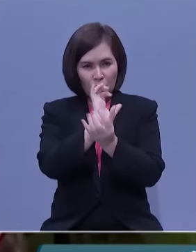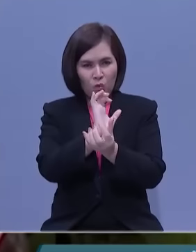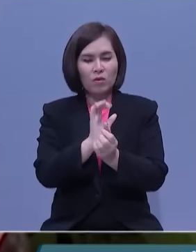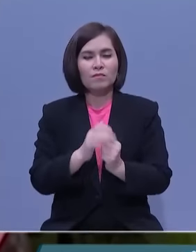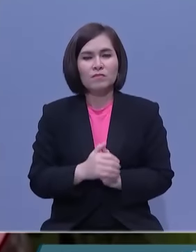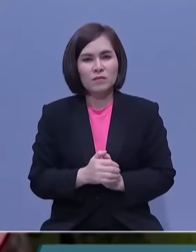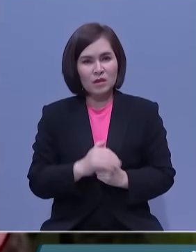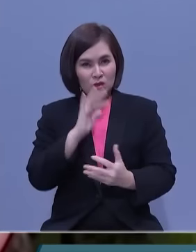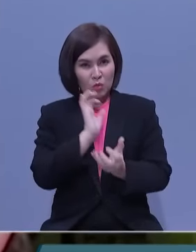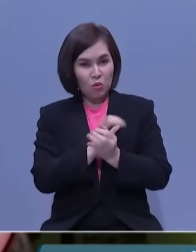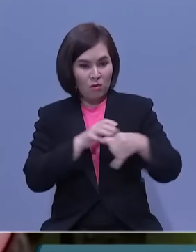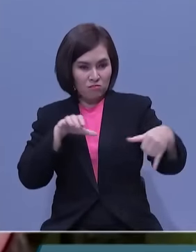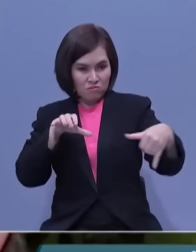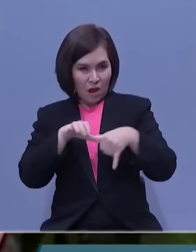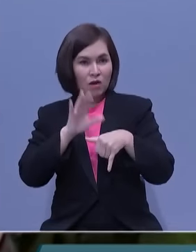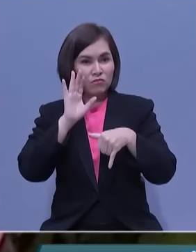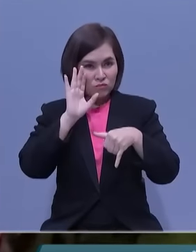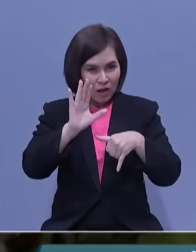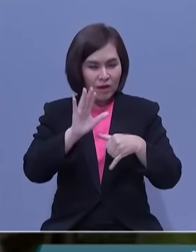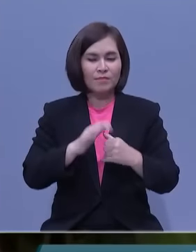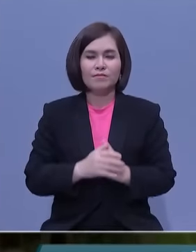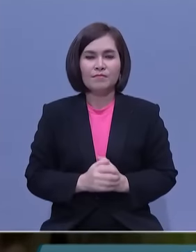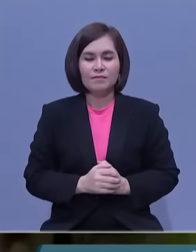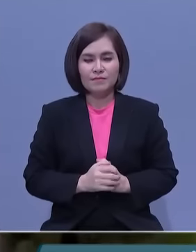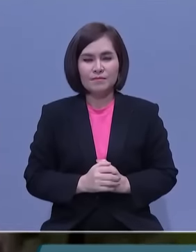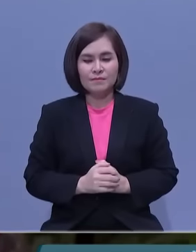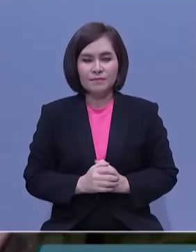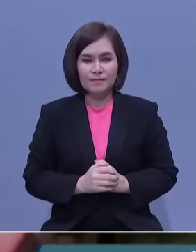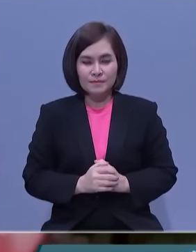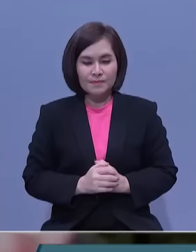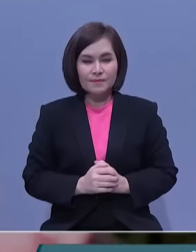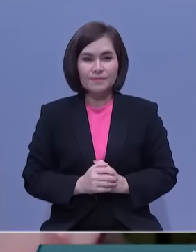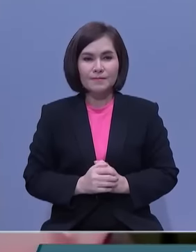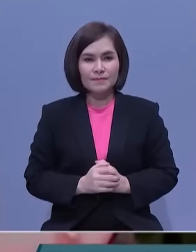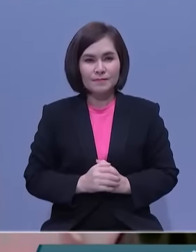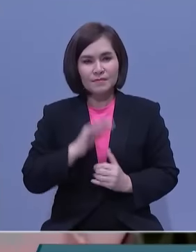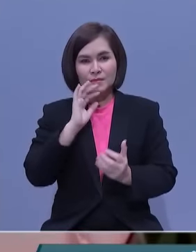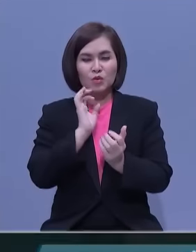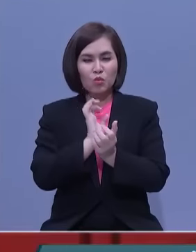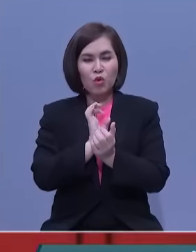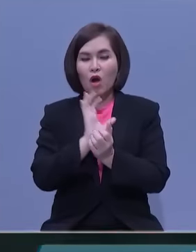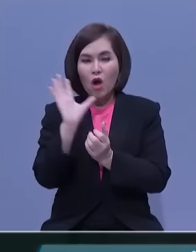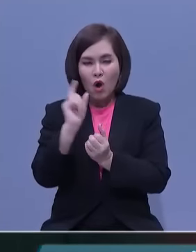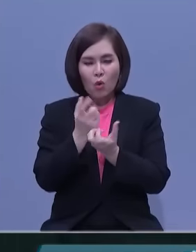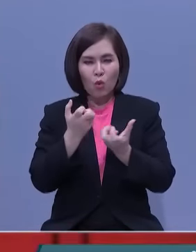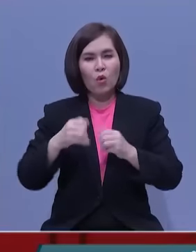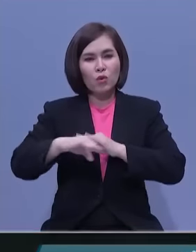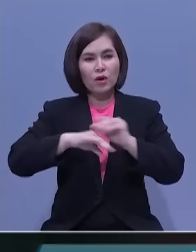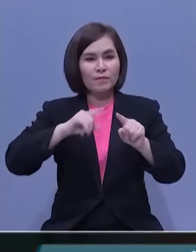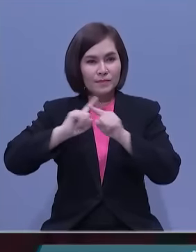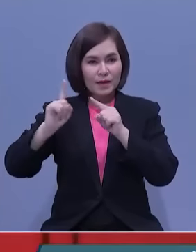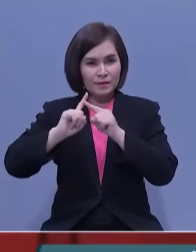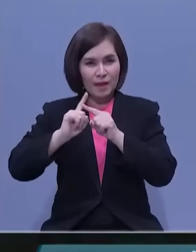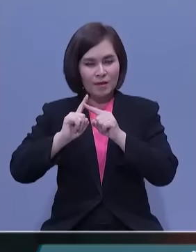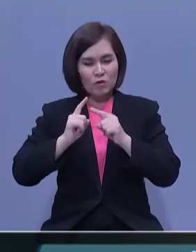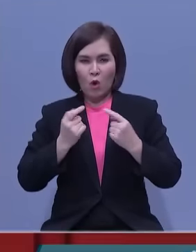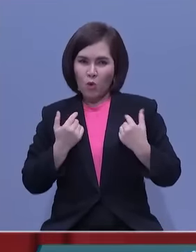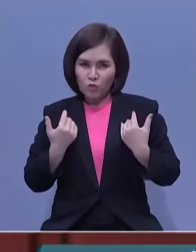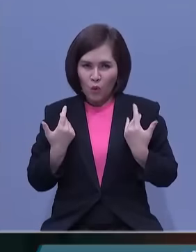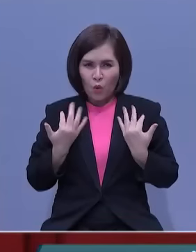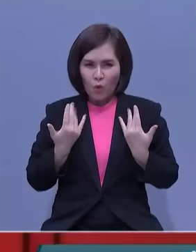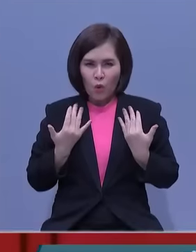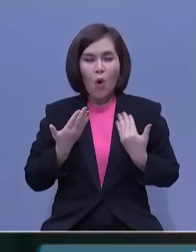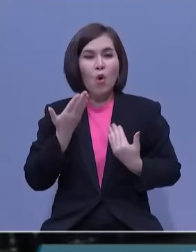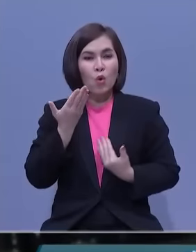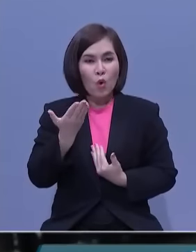ไม่อนุญาตให้ตำรวจนะคะใช้ครีมตัดกุญแจเข้าไปในบ้านตำรวจก็เลยต้องนำพยานหลักฐานกลับไปตั้งหลักกันใหม่ค่ะไป